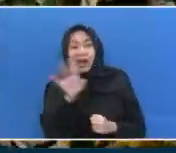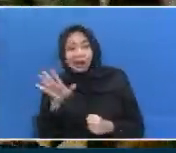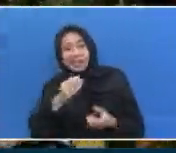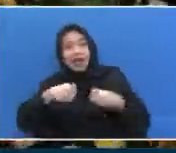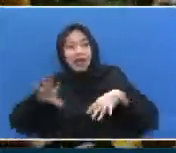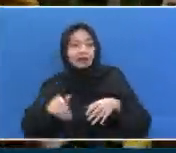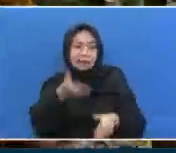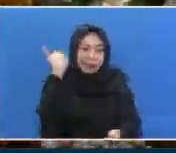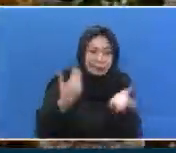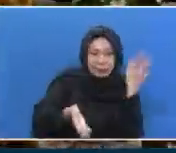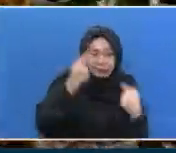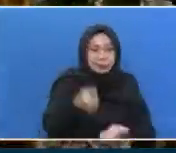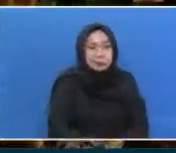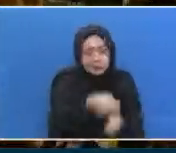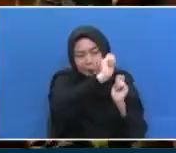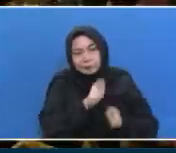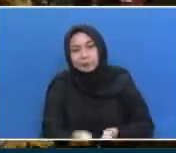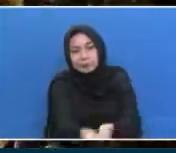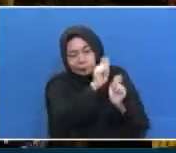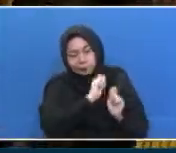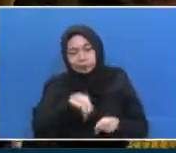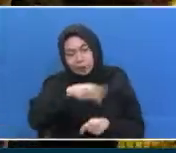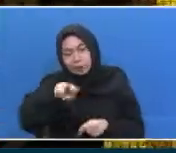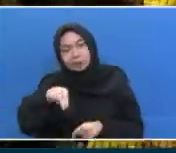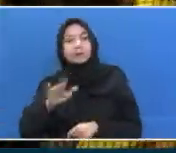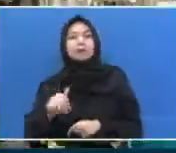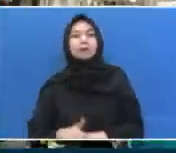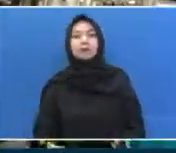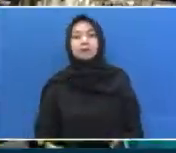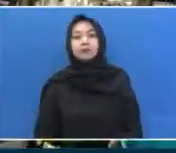satu korban lagi masih dalam proses pencarian petugas